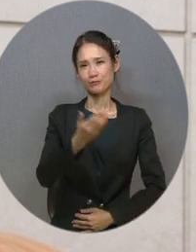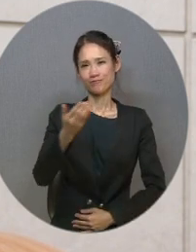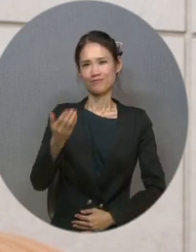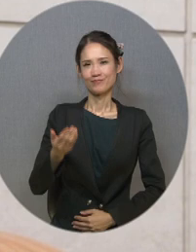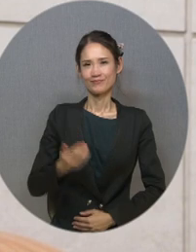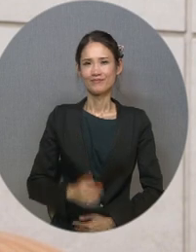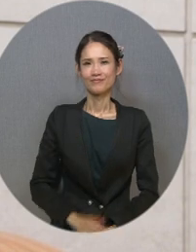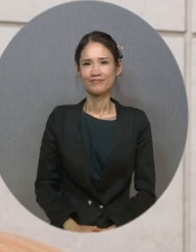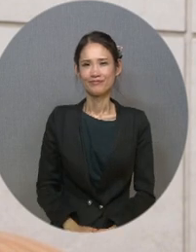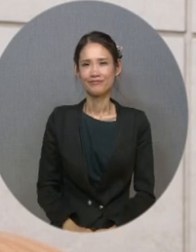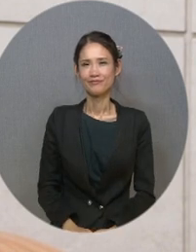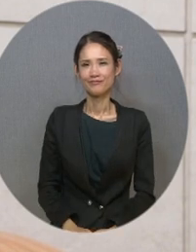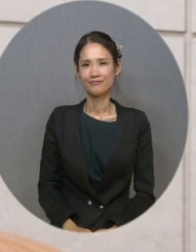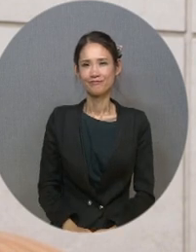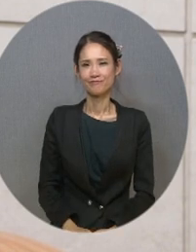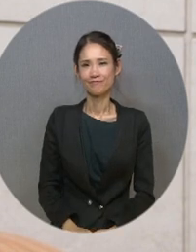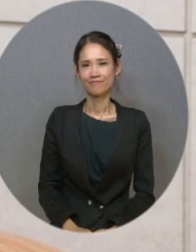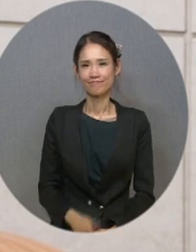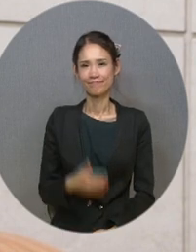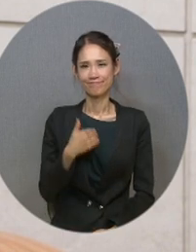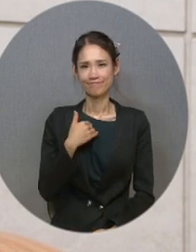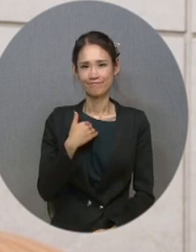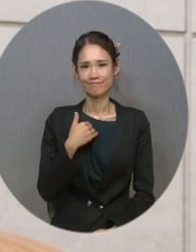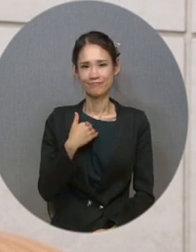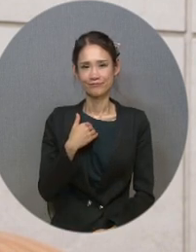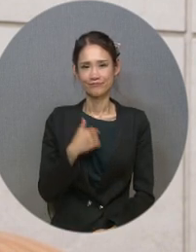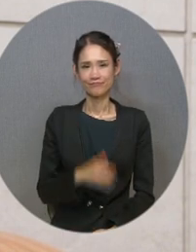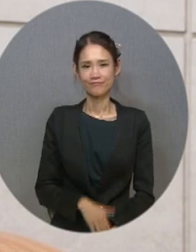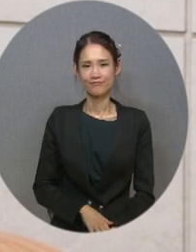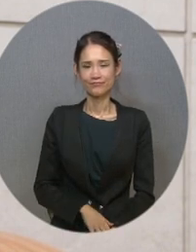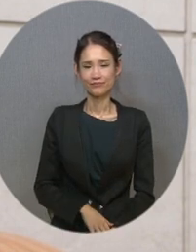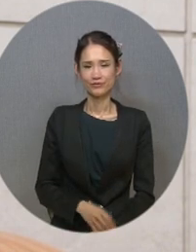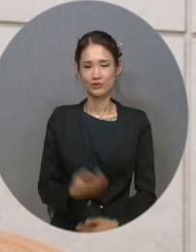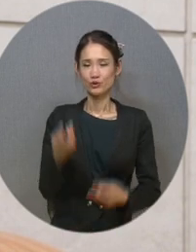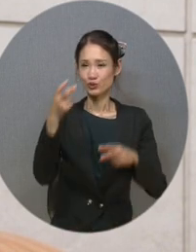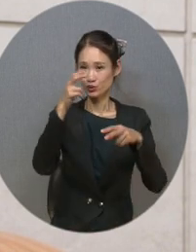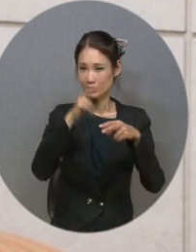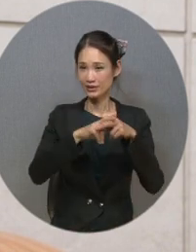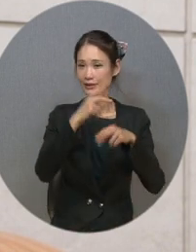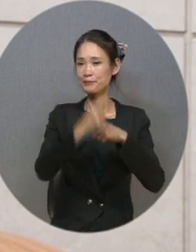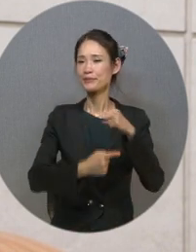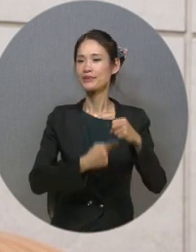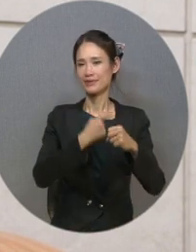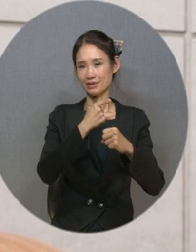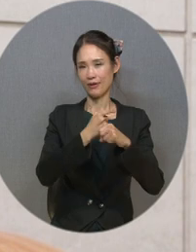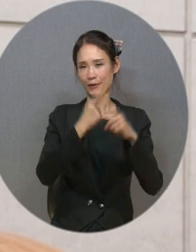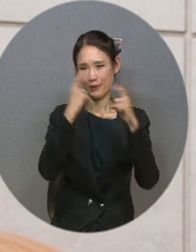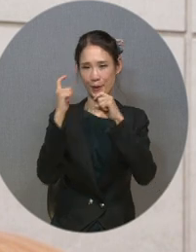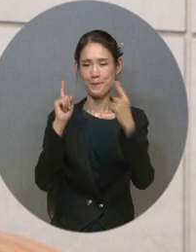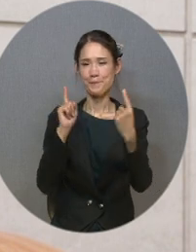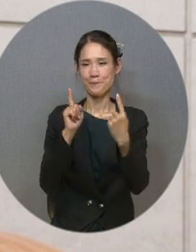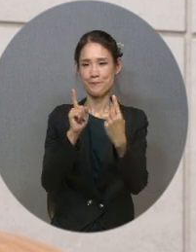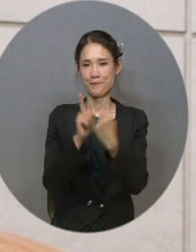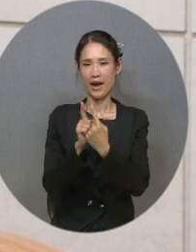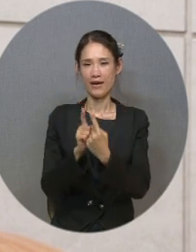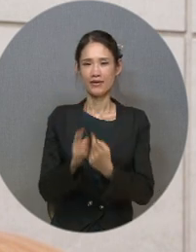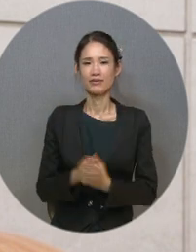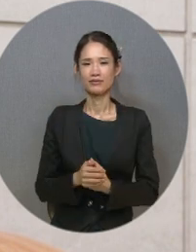저는 이제 취임 2년차를 맞이해서